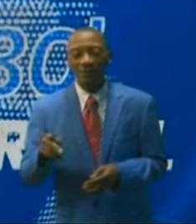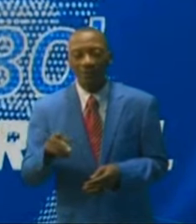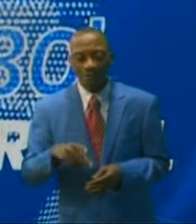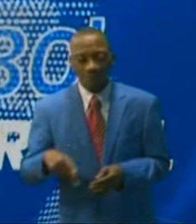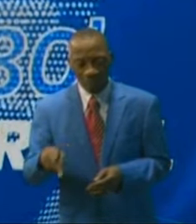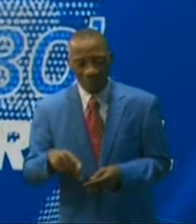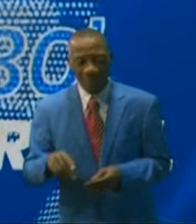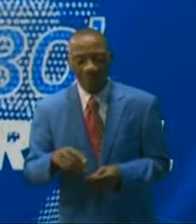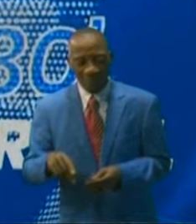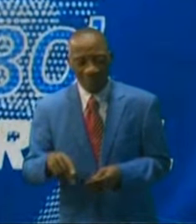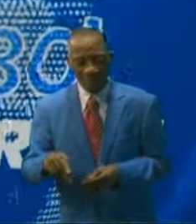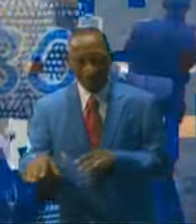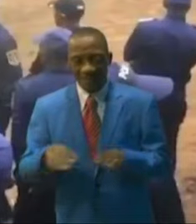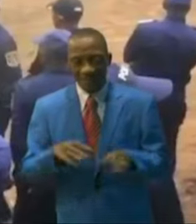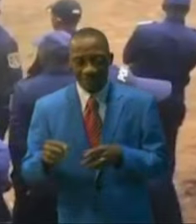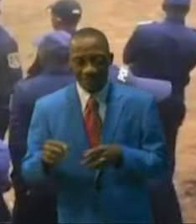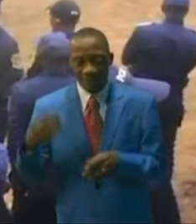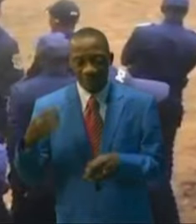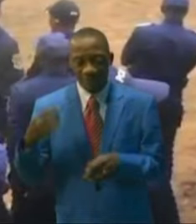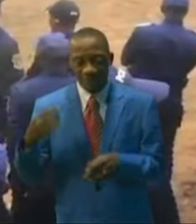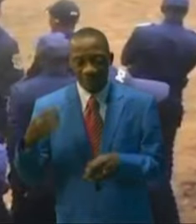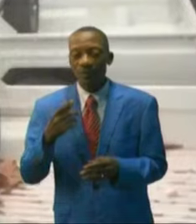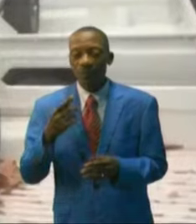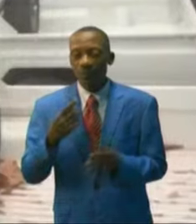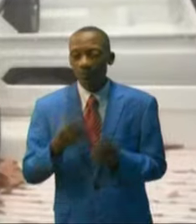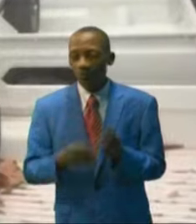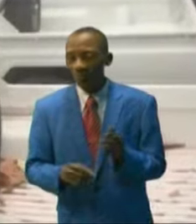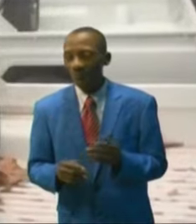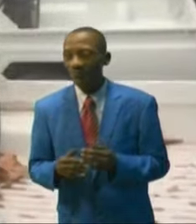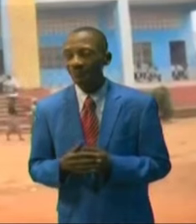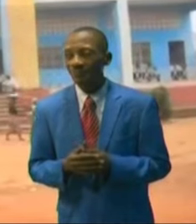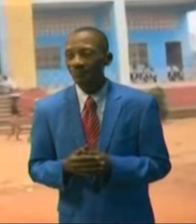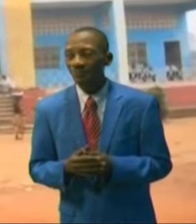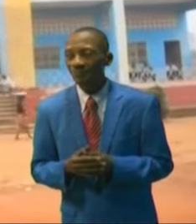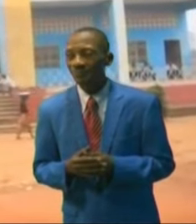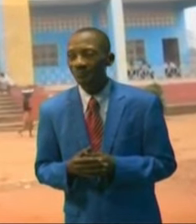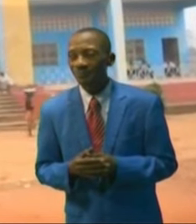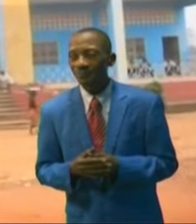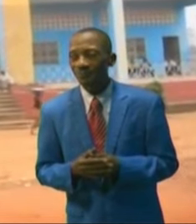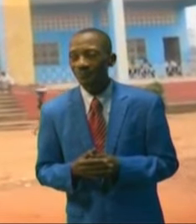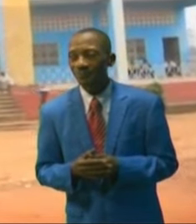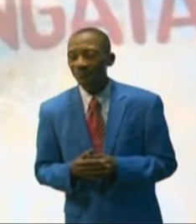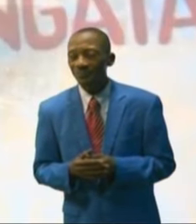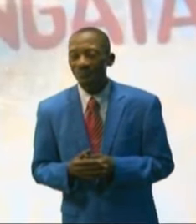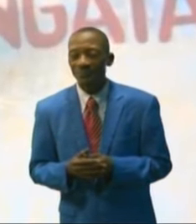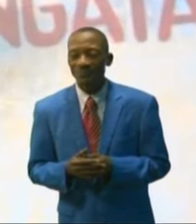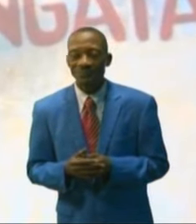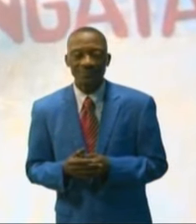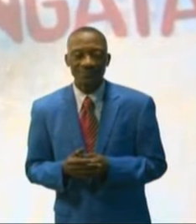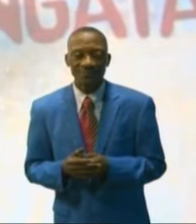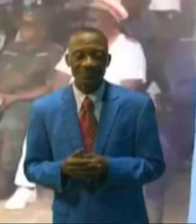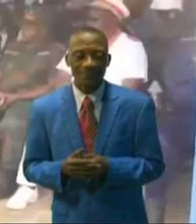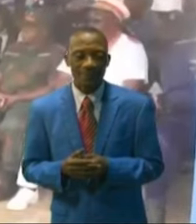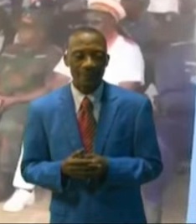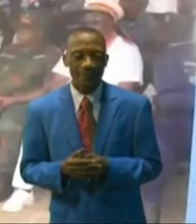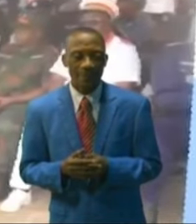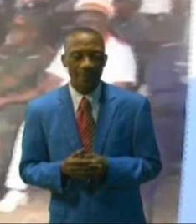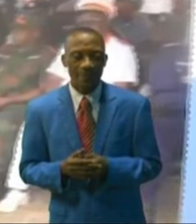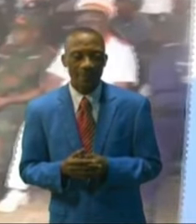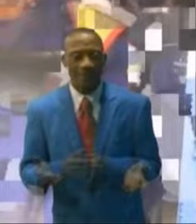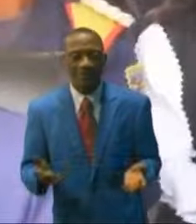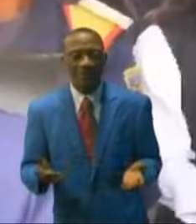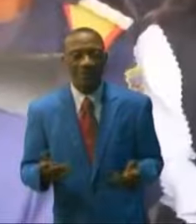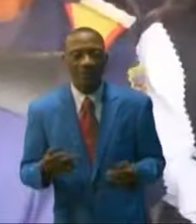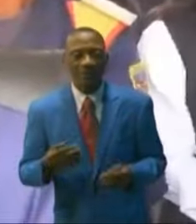nationale congolaise. C'était cérémonie riche en couleurs à l'explanade de la commune de Wangata où